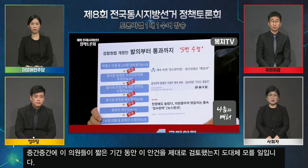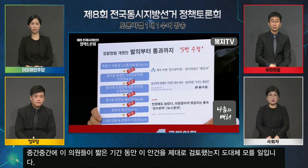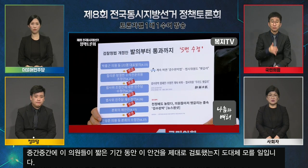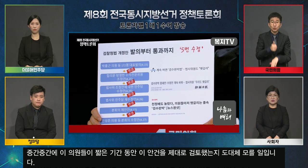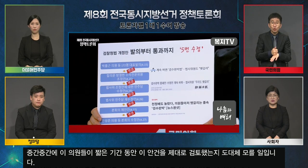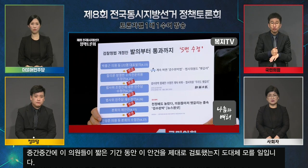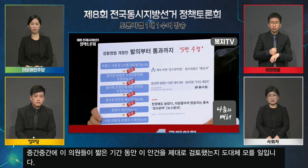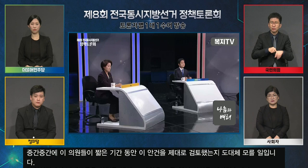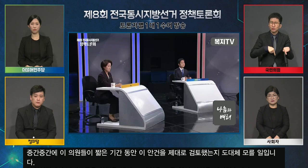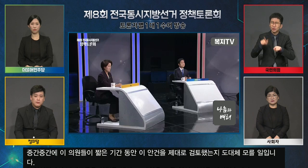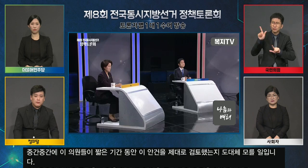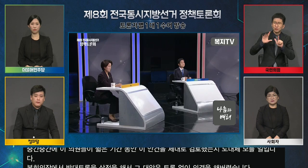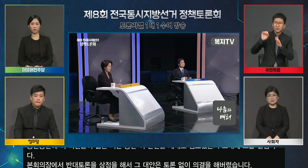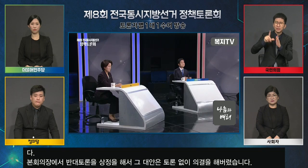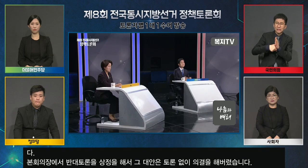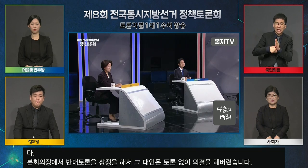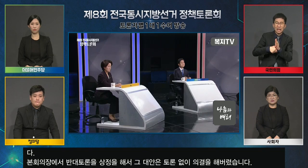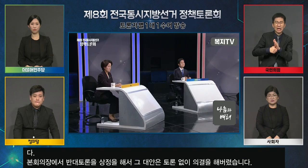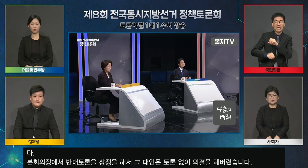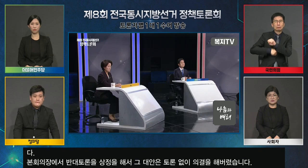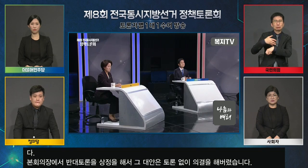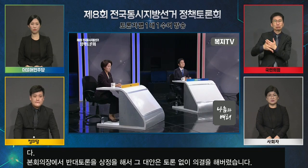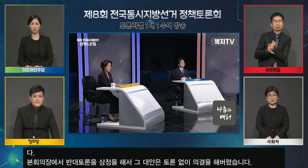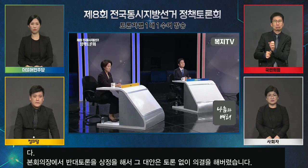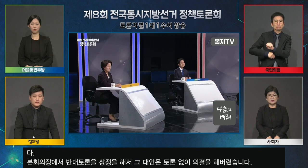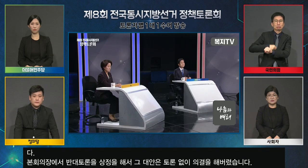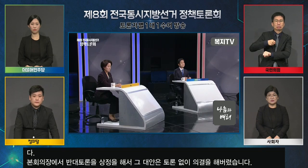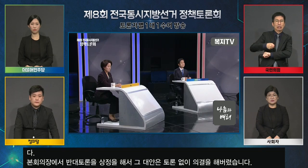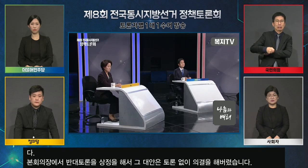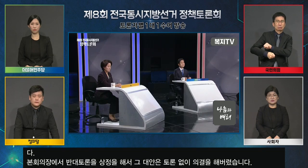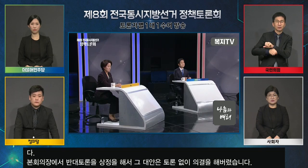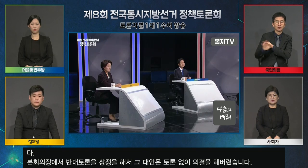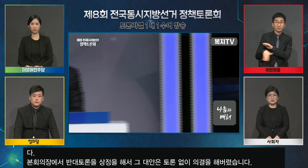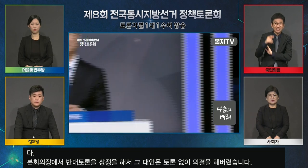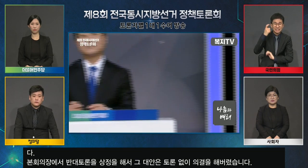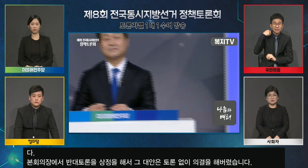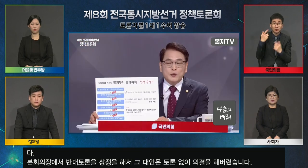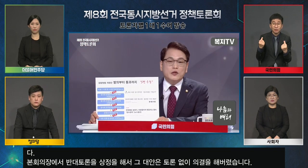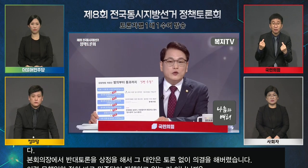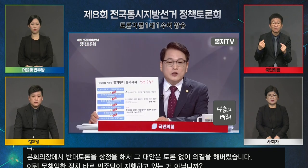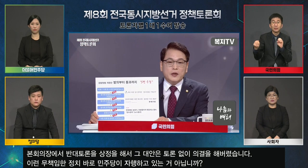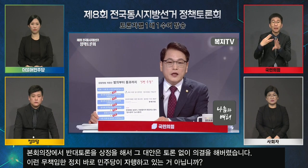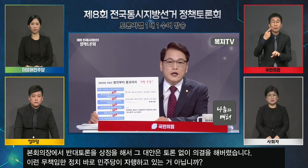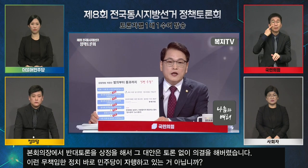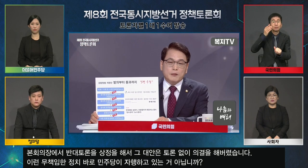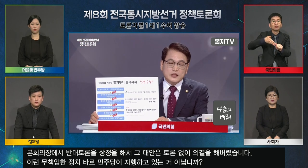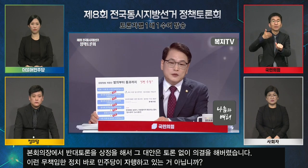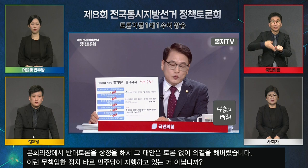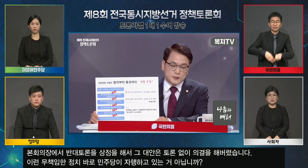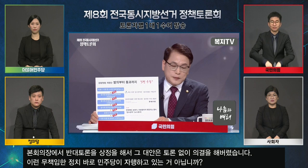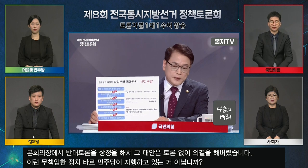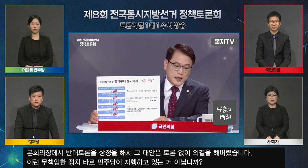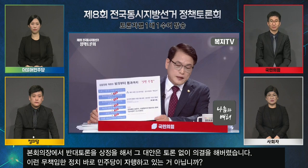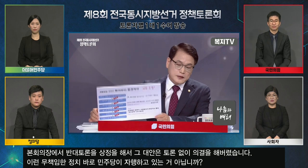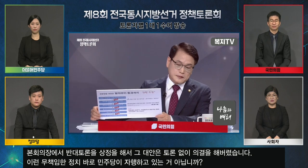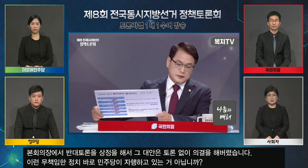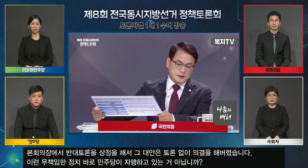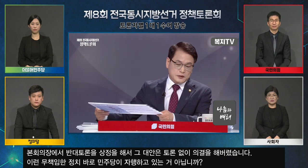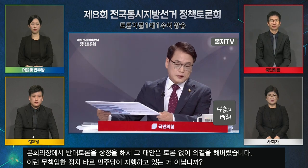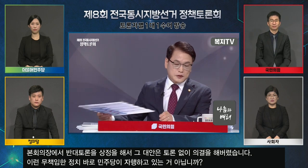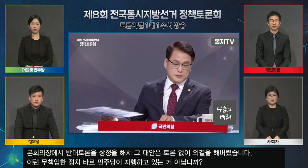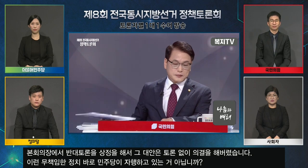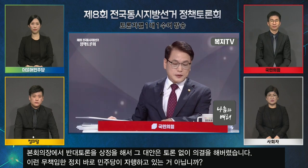바로 민주당이 자행하고 있는 거 아닙니까? 이 부분에 대해서 한번 김영배 의원님의 말씀을 듣고 싶습니다.